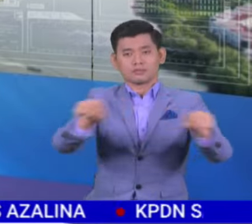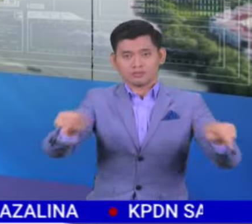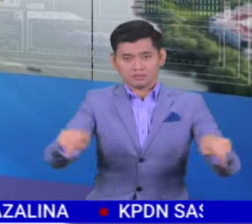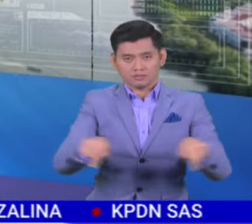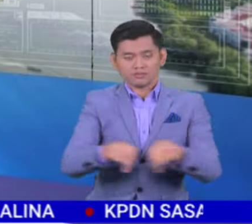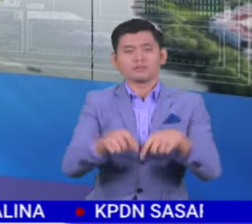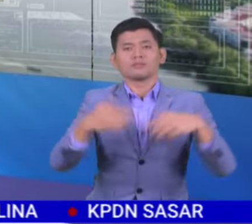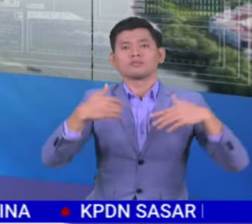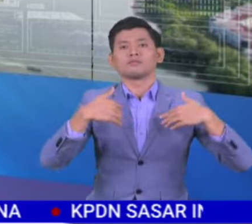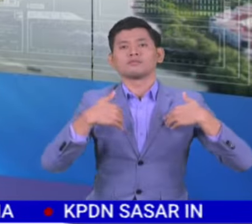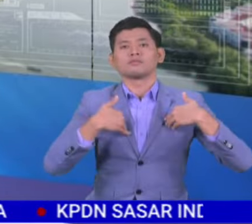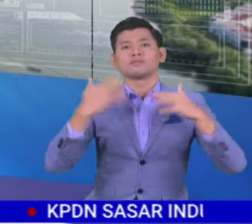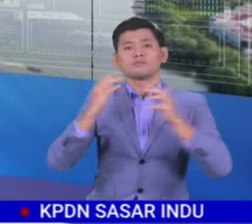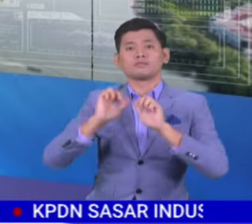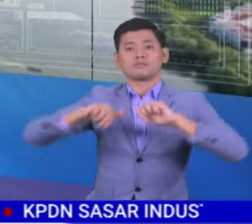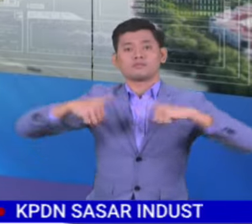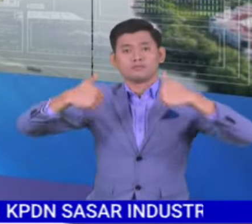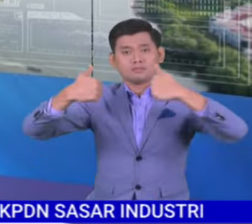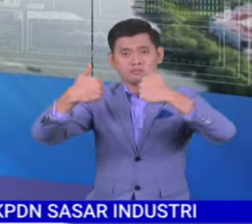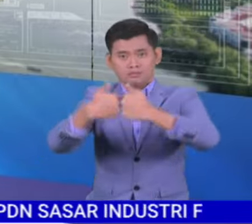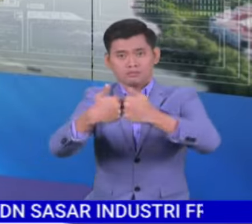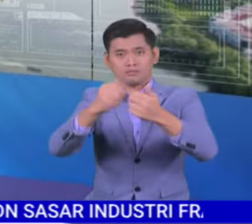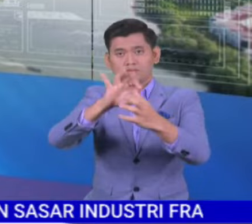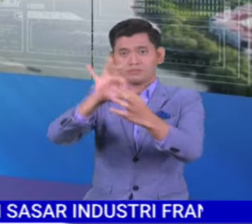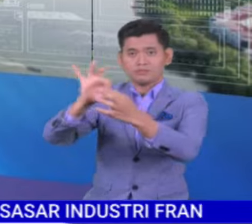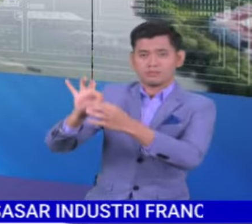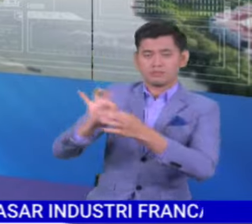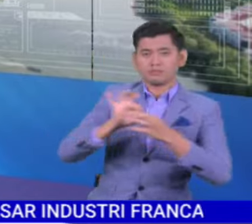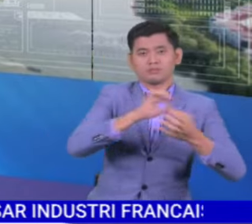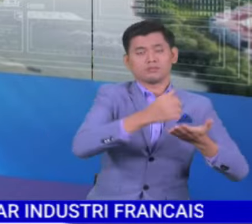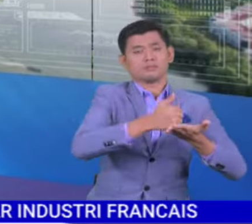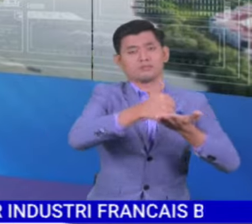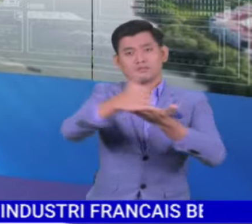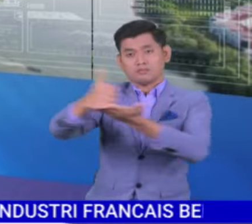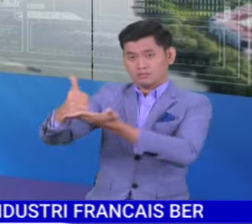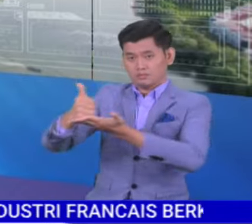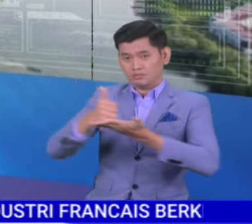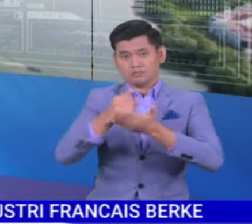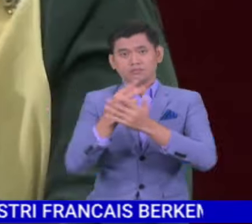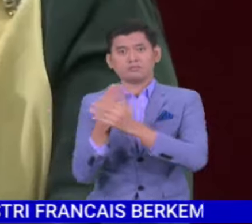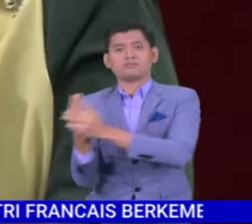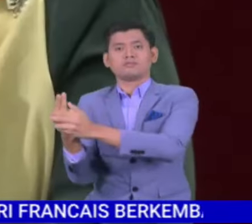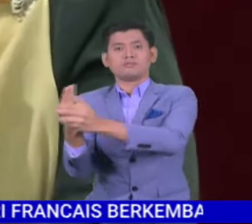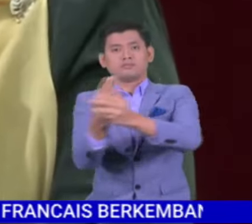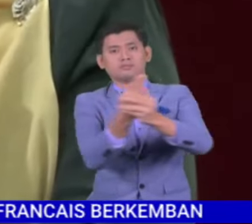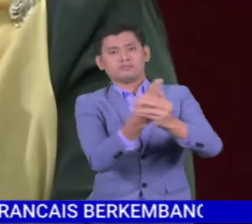mewujudkan satu kesatuan yang bekerja sama membentuk perpaduan masyarakat